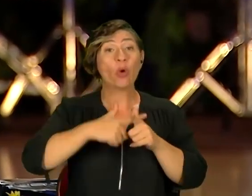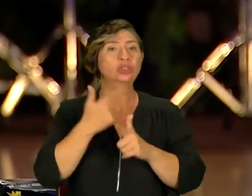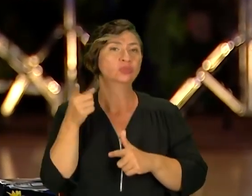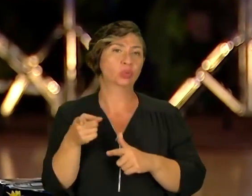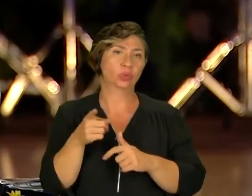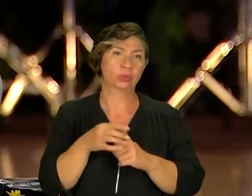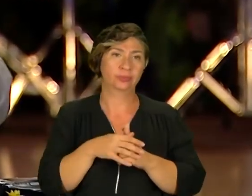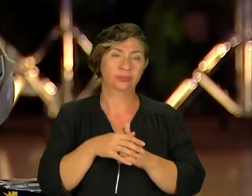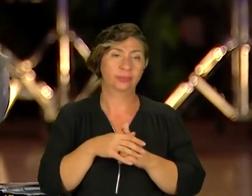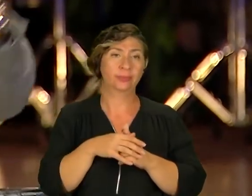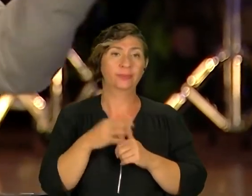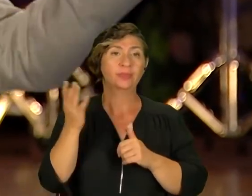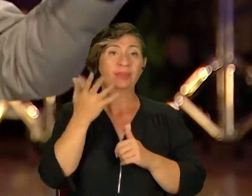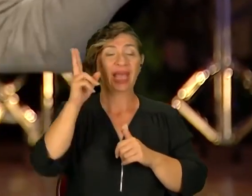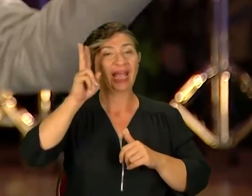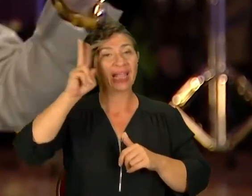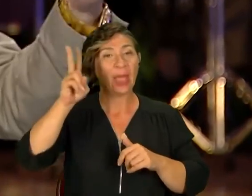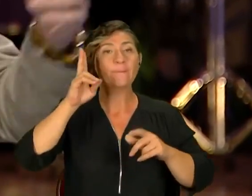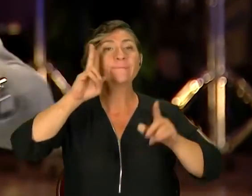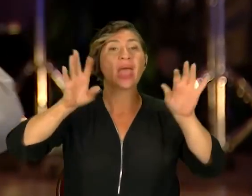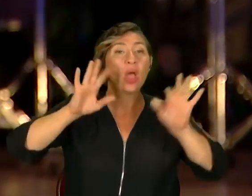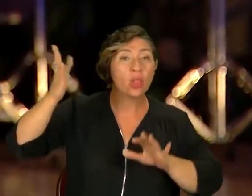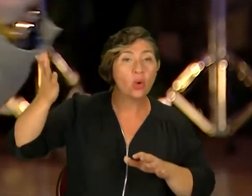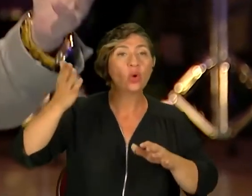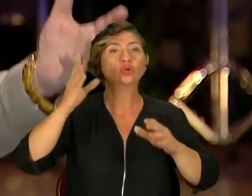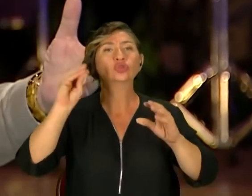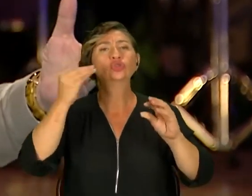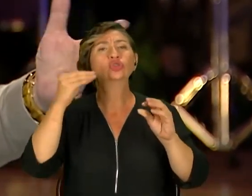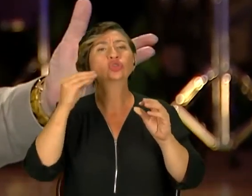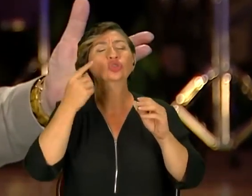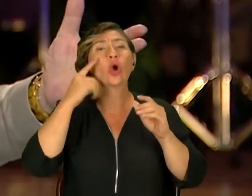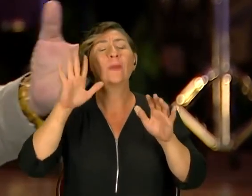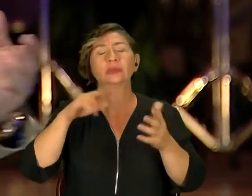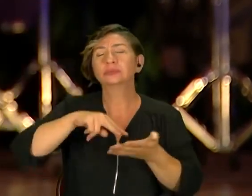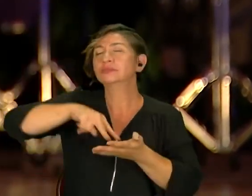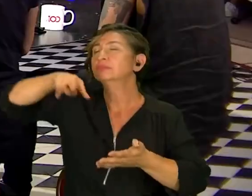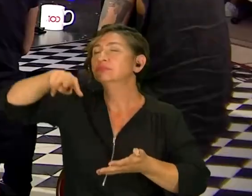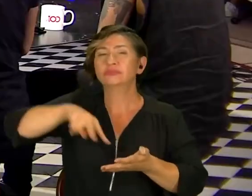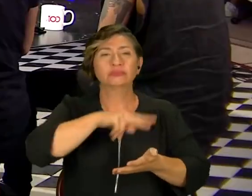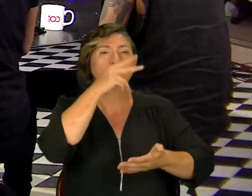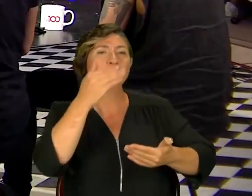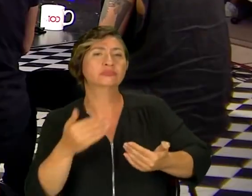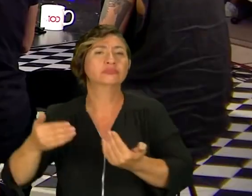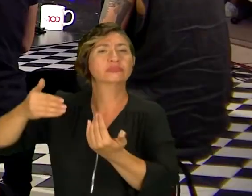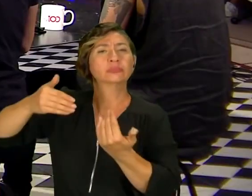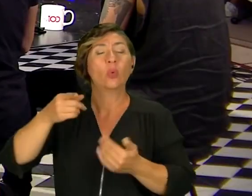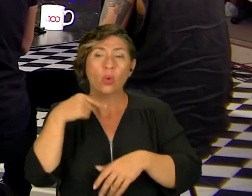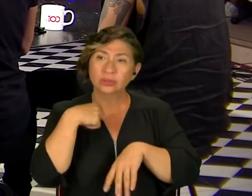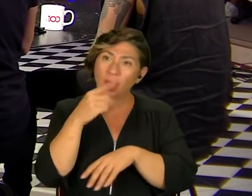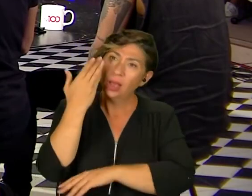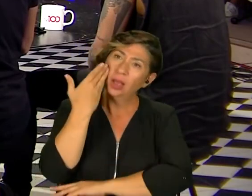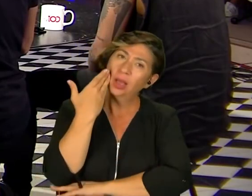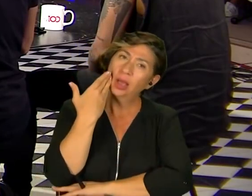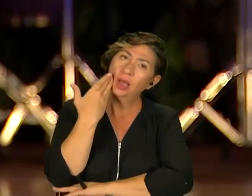bu. Mesela Galata'da, Beyoğlu'nda filan çocuk uçuyor. Görmeyen bir çocuk dans ediyor. O sırada çocuğa hayran